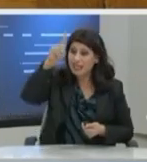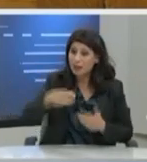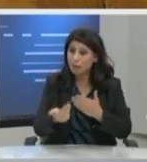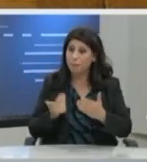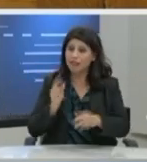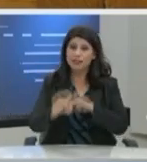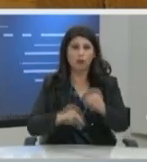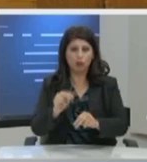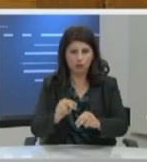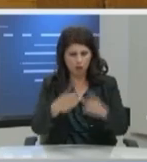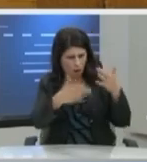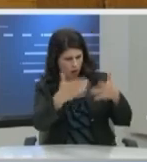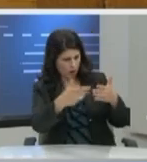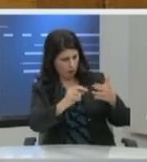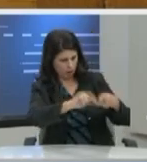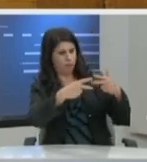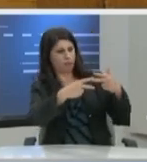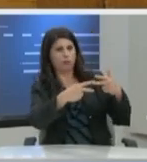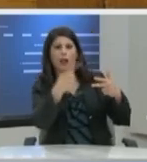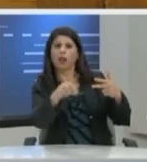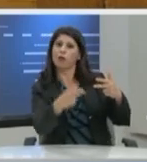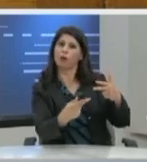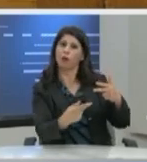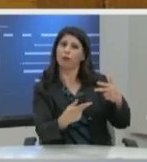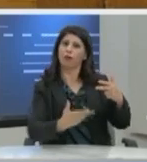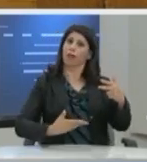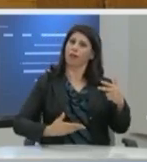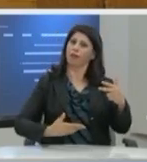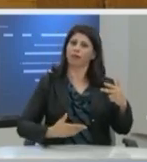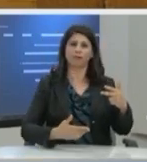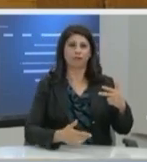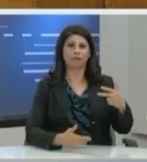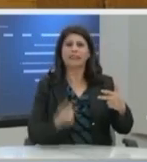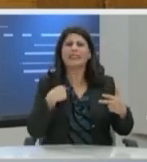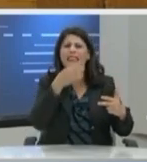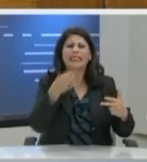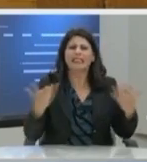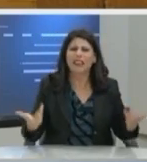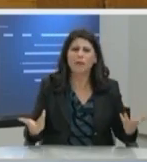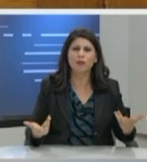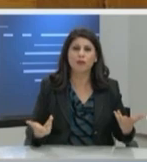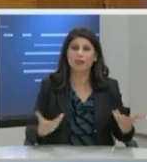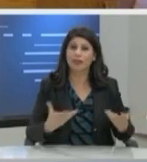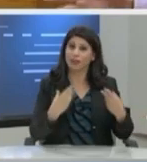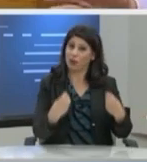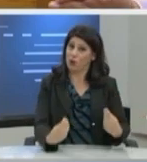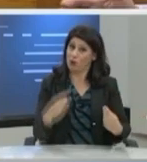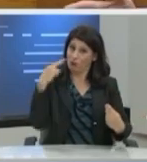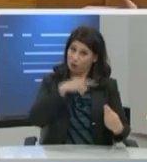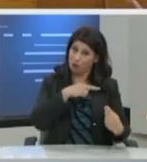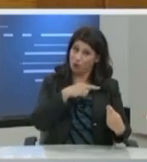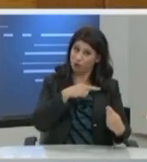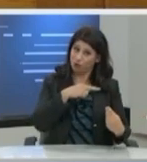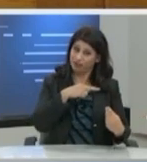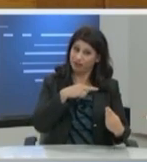τις εκλογές όταν δουν στους λογαριασμούς τους 100 ευρώ. Τι θα πούν. Τι ωραίος ο